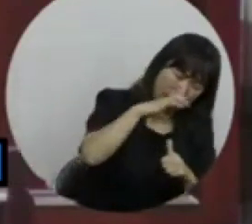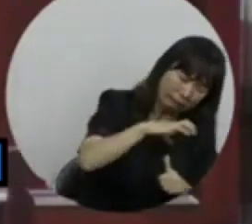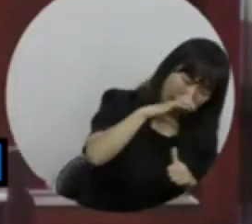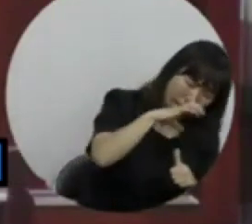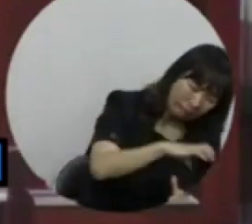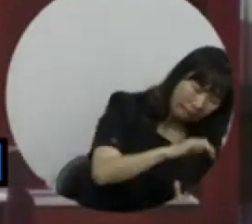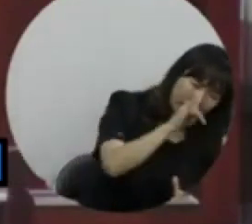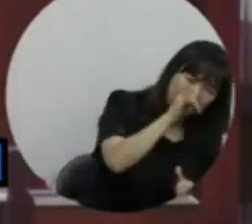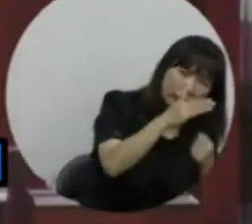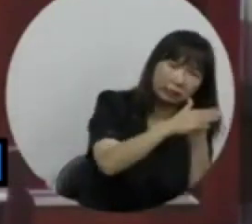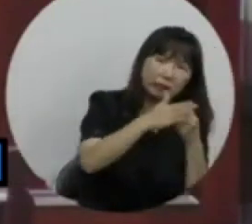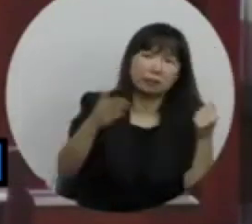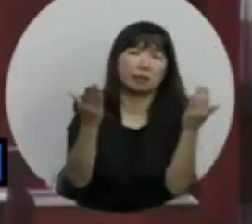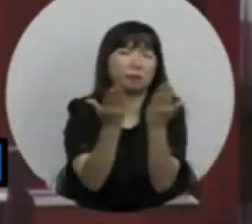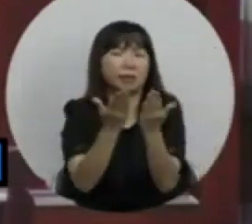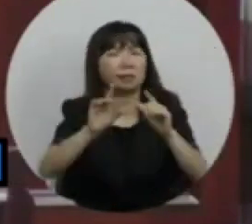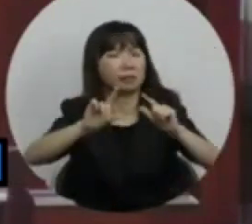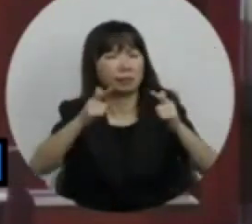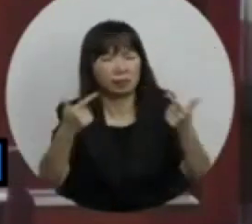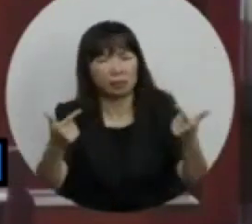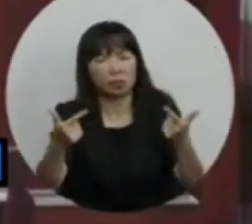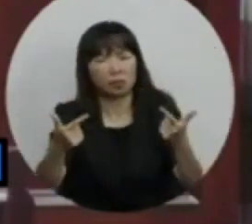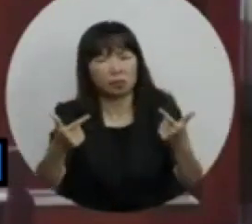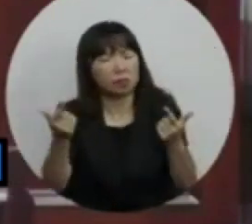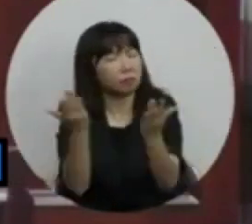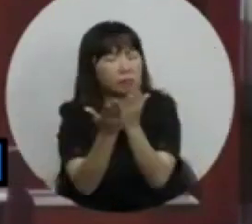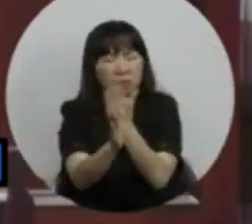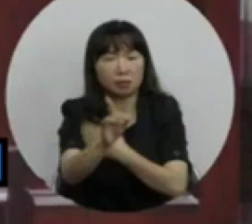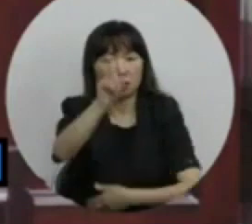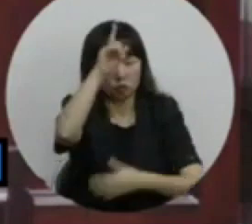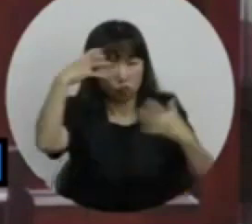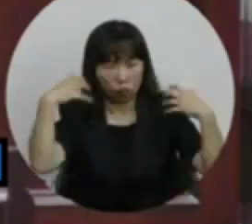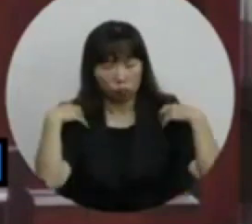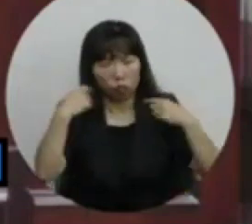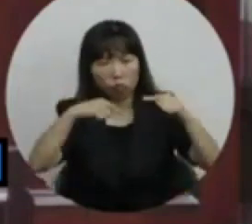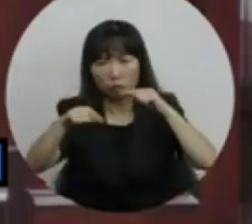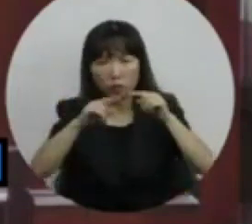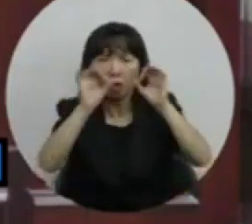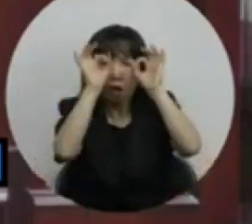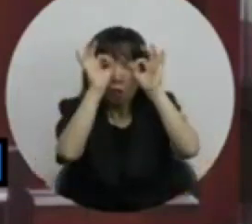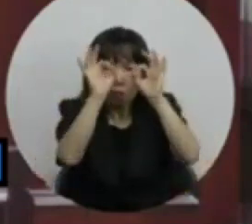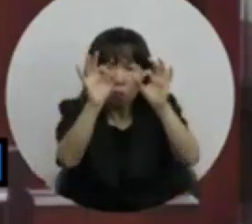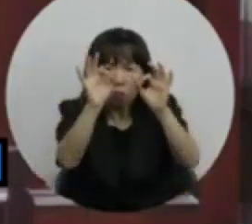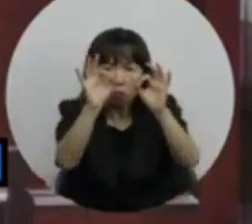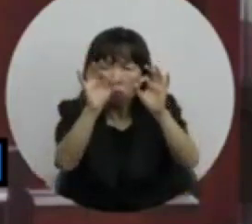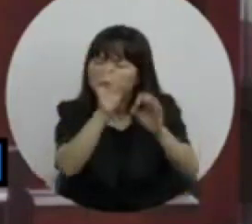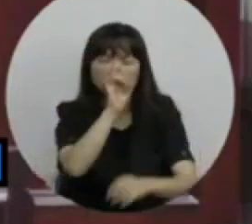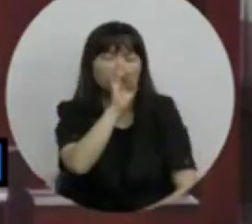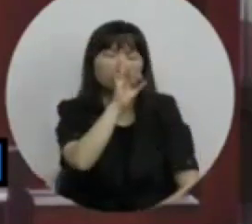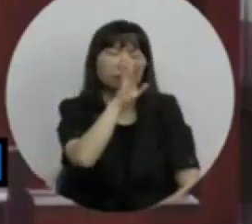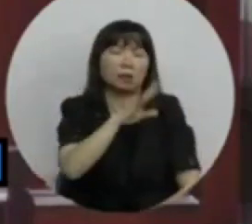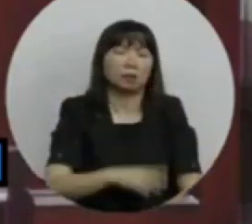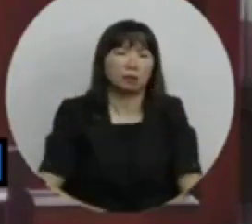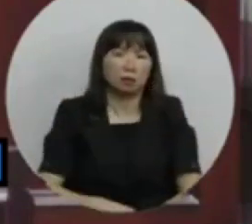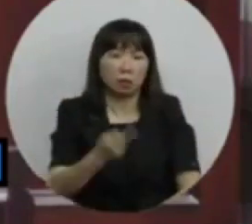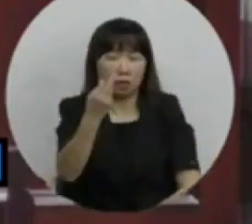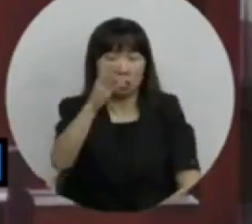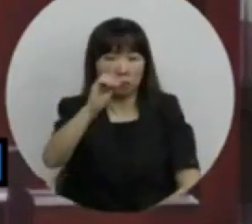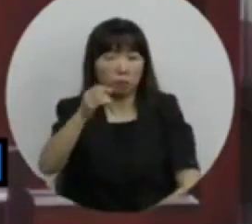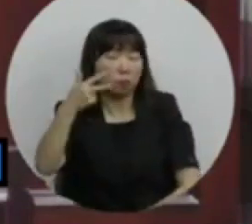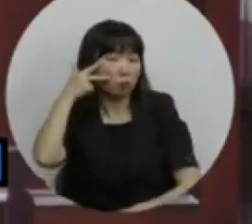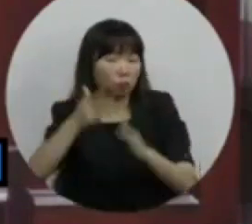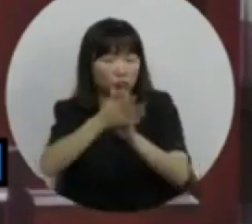있는 불합리한 정부 정책을 우리는 보고만 있을 수 없었습니다. 12만